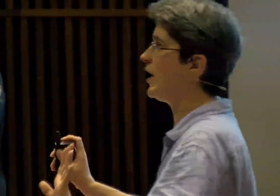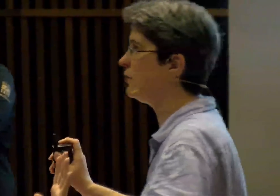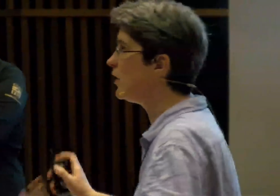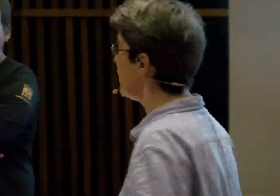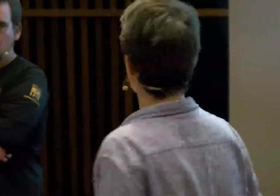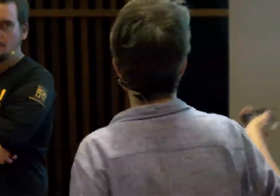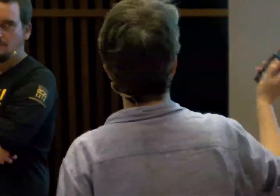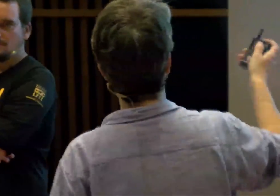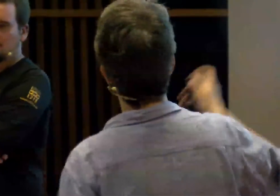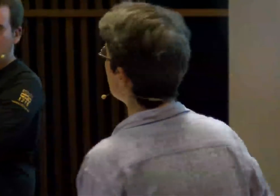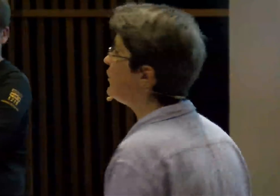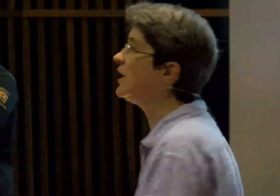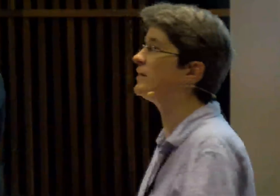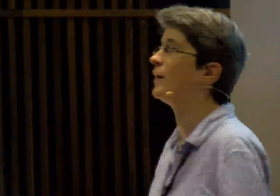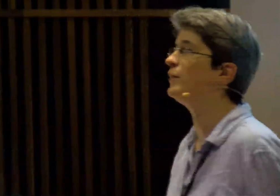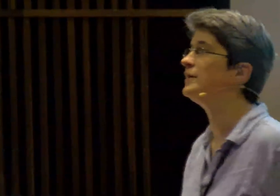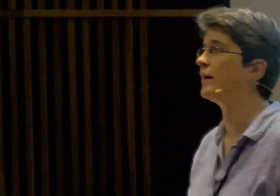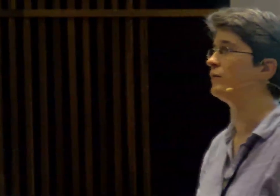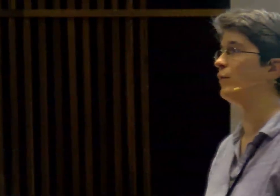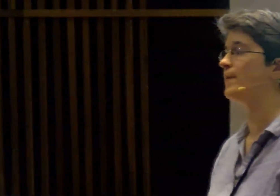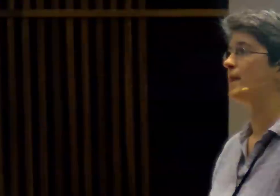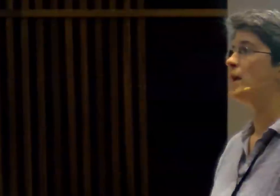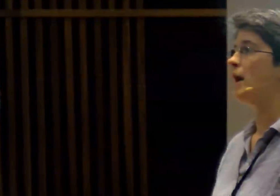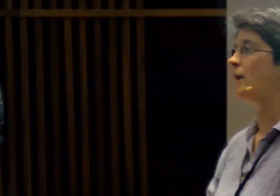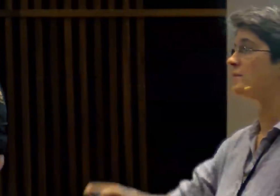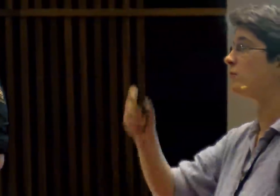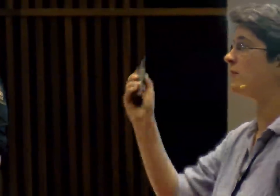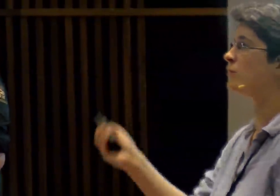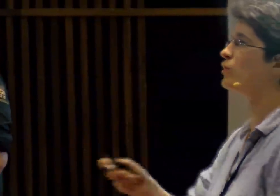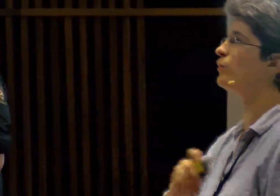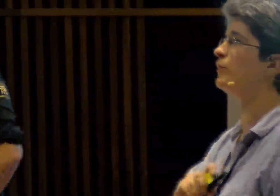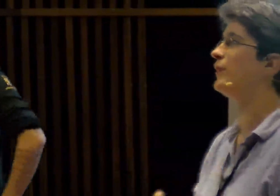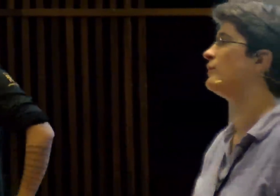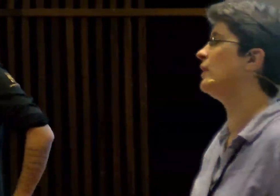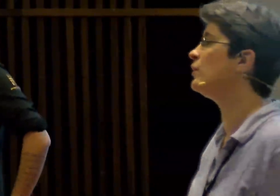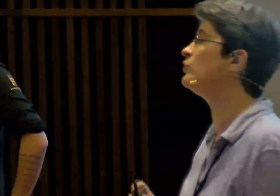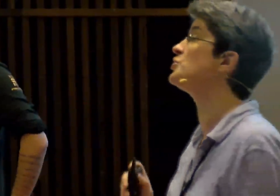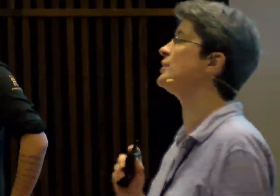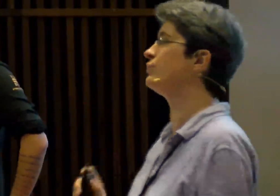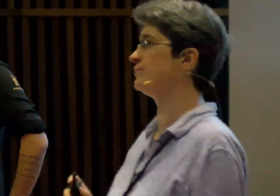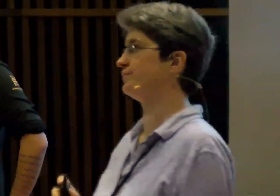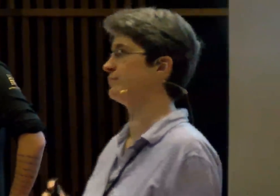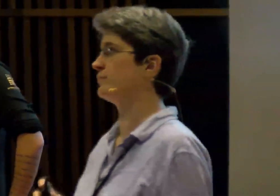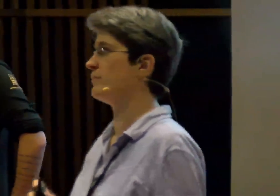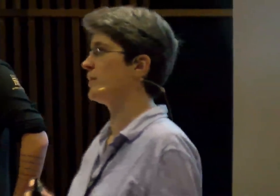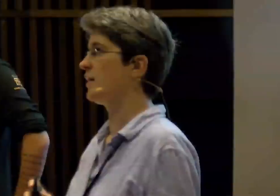au hasard, vous pouvez les interpeller directement. Alors là, c'est toutes les actions que vous pouvez faire finalement de chez